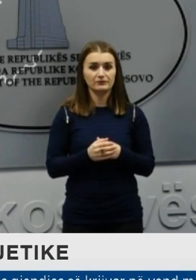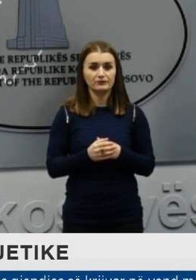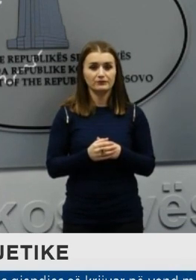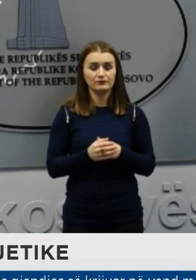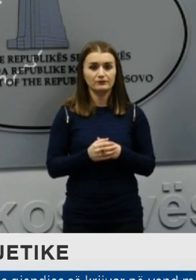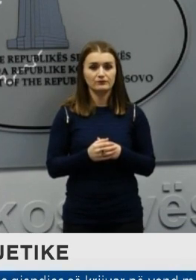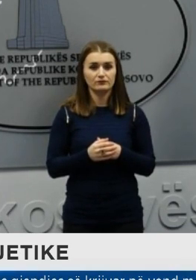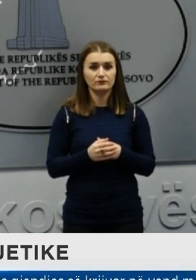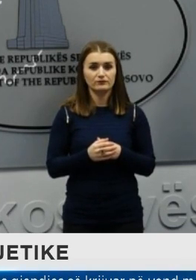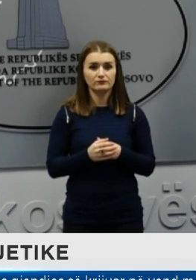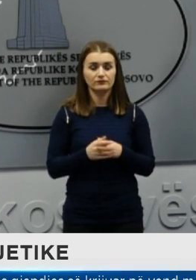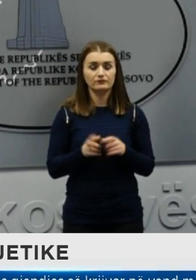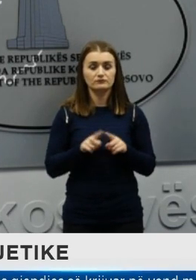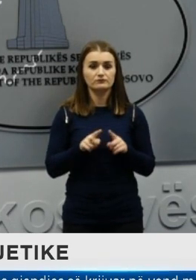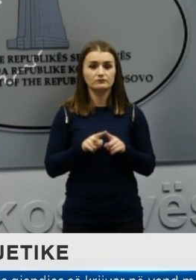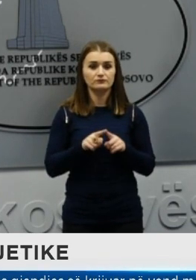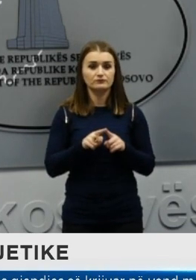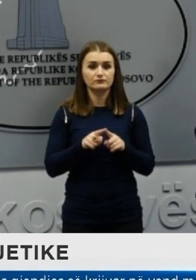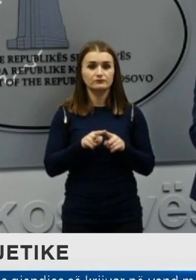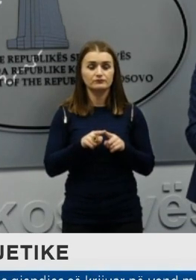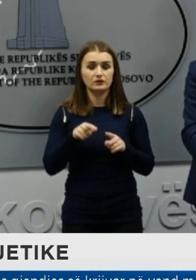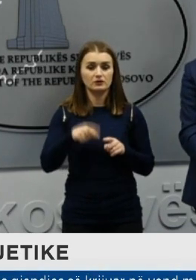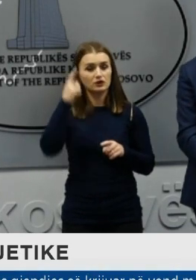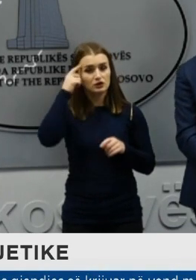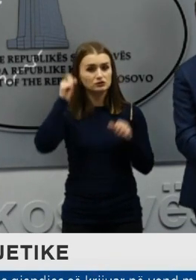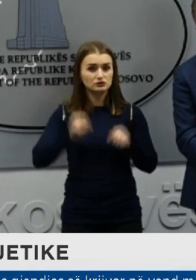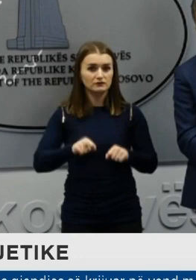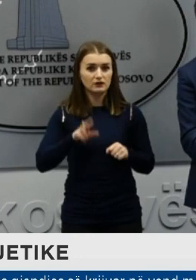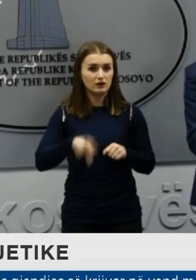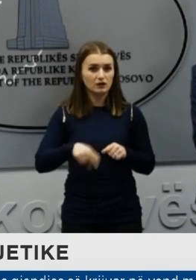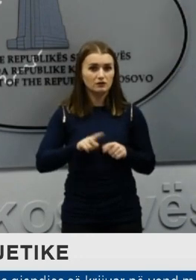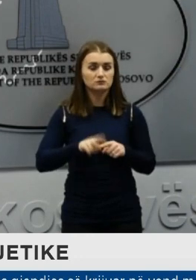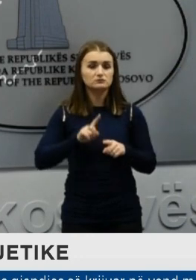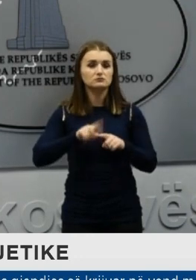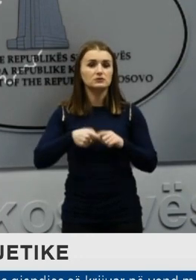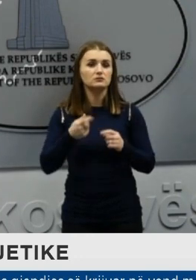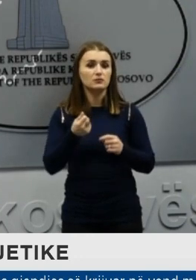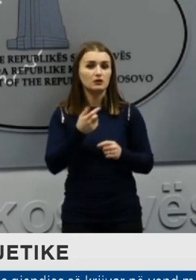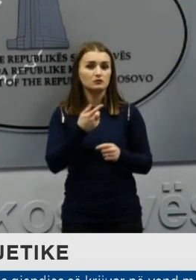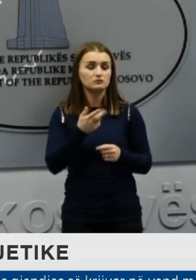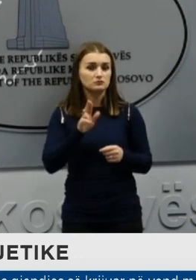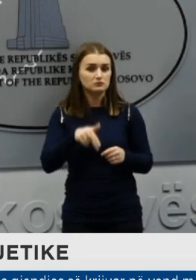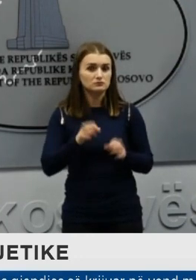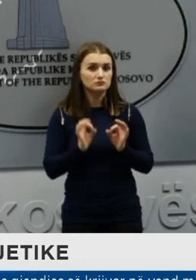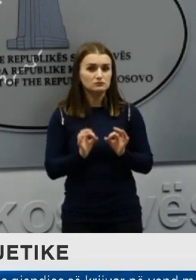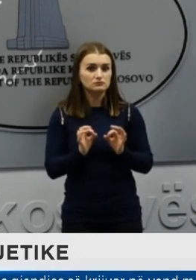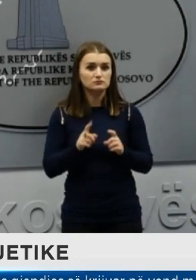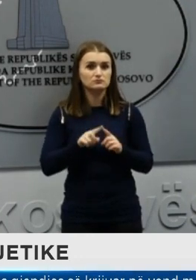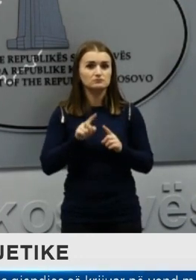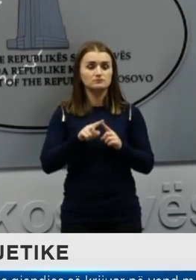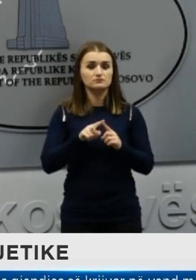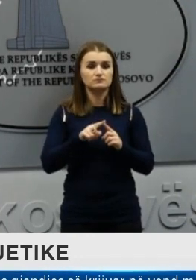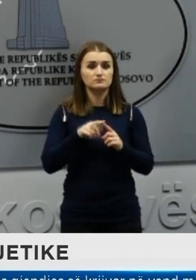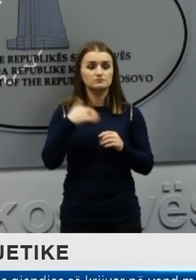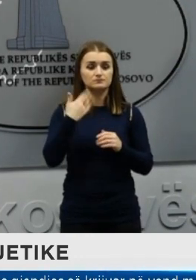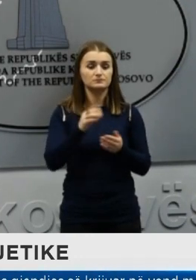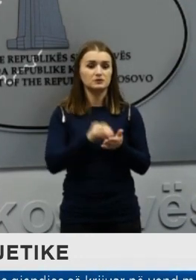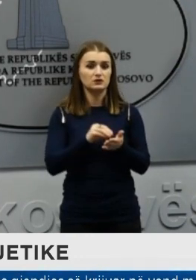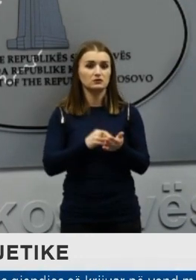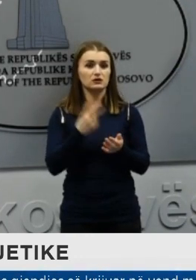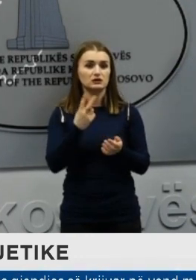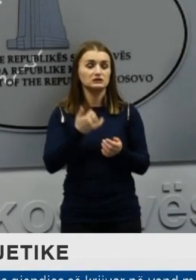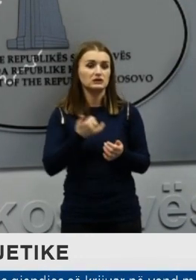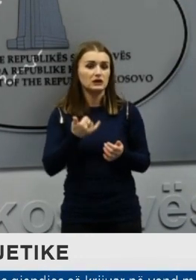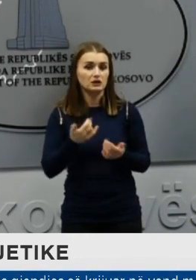mjaftushme financiare për me embullu këtë krizë energetike dhere me 20 janar kërpilet me u zbut dhe shtatë. Për shtatë që i